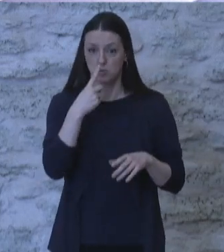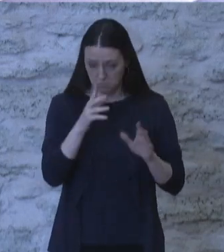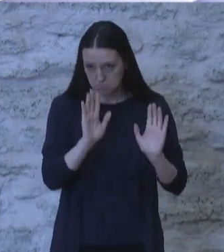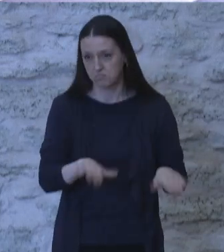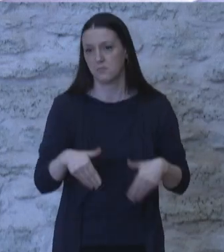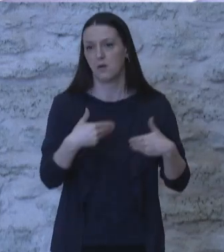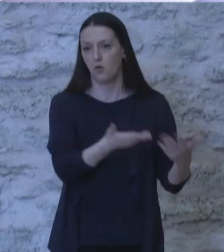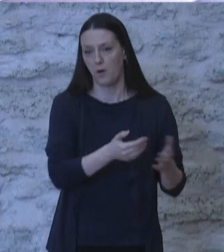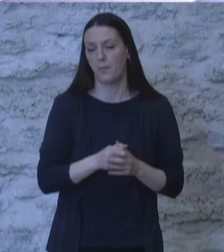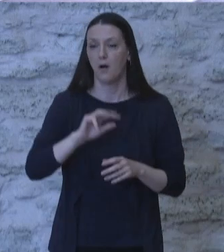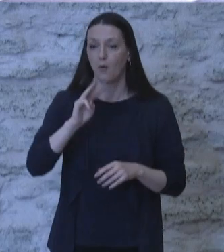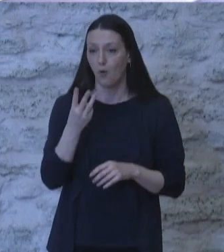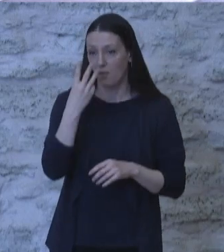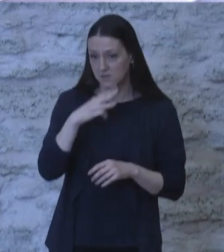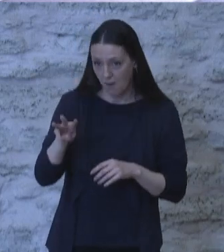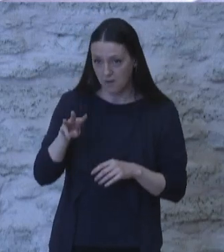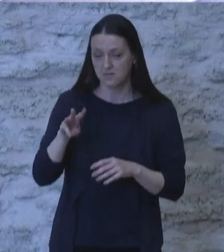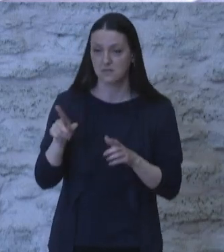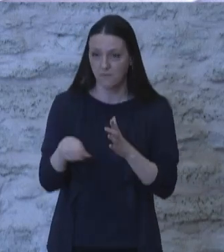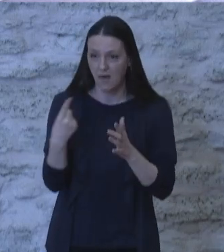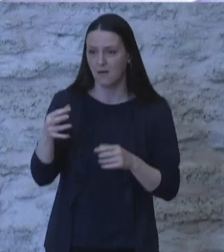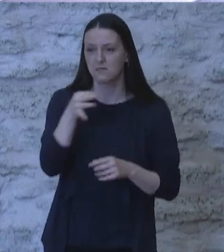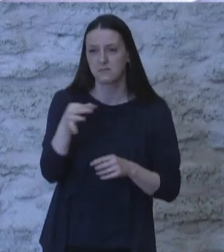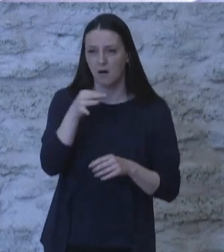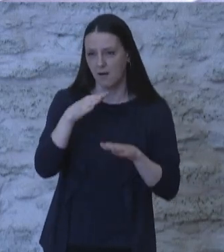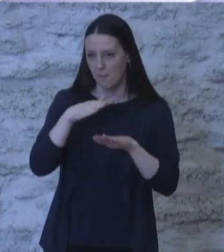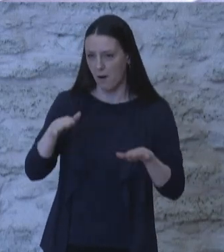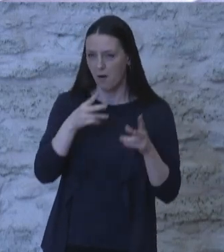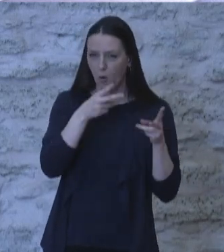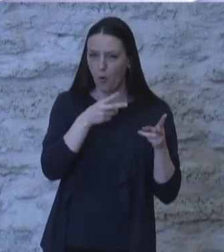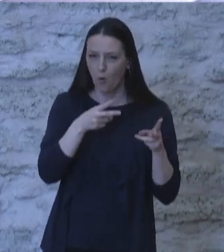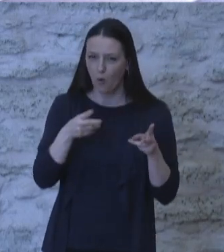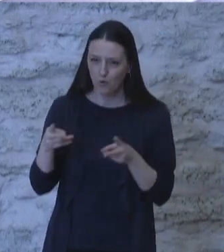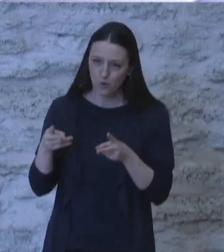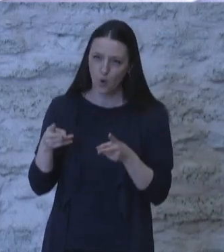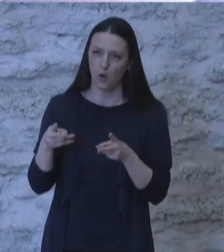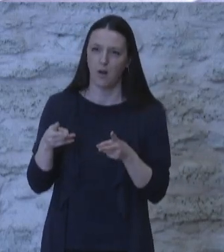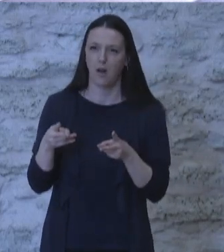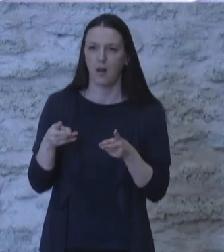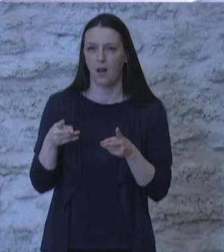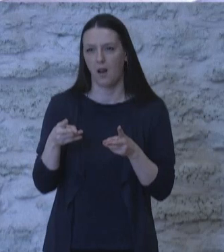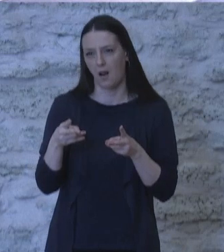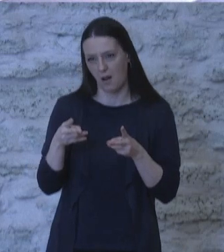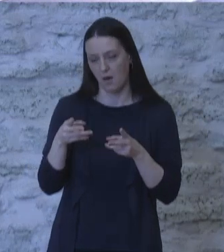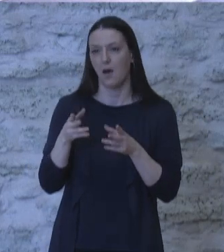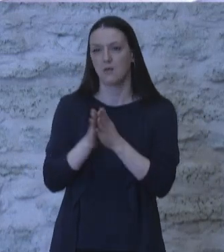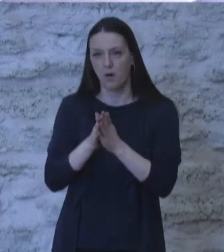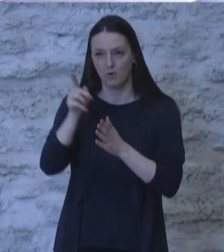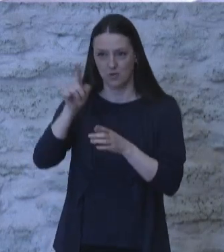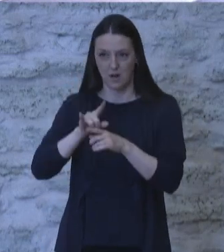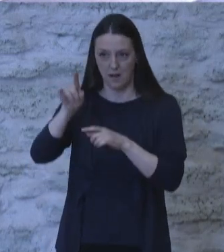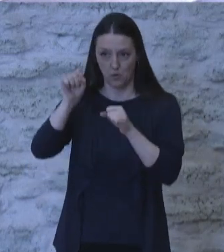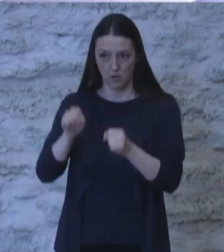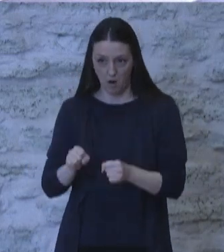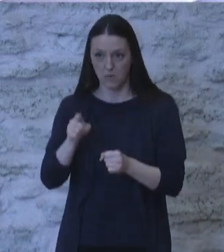palus veel Saaremaa kontrolli enne Milano klubi jõudmist lennujamas. Sellele